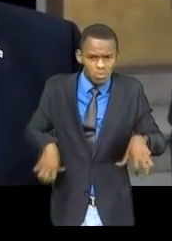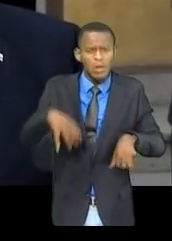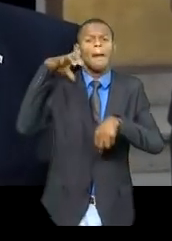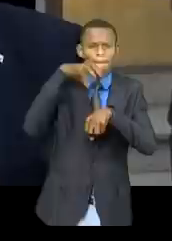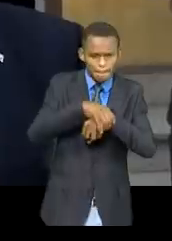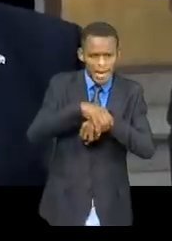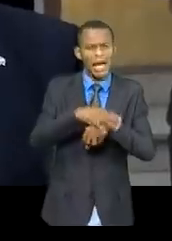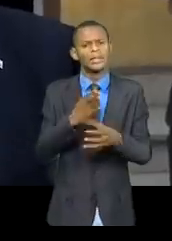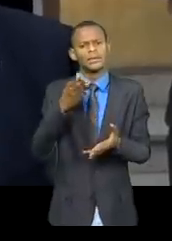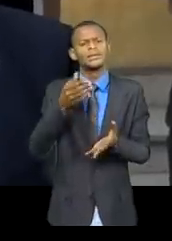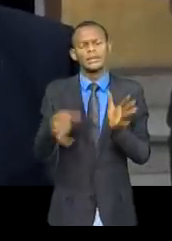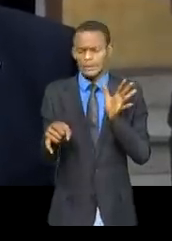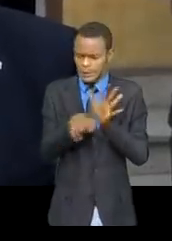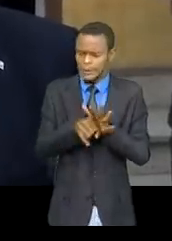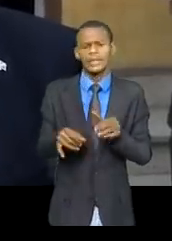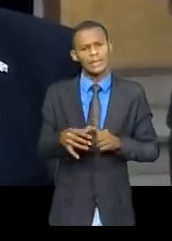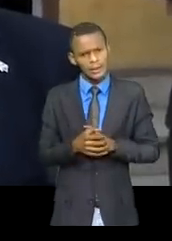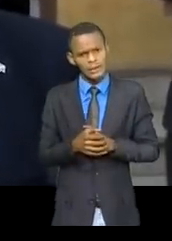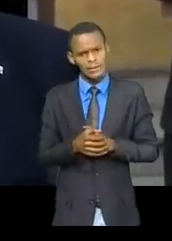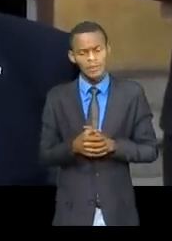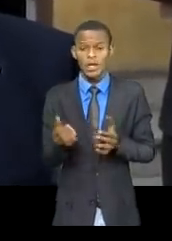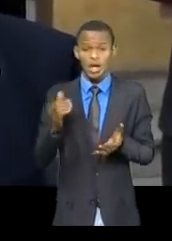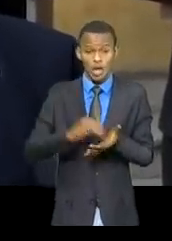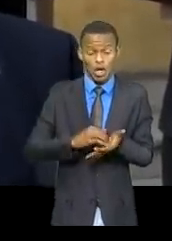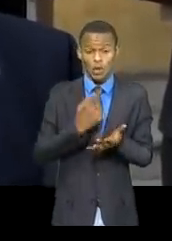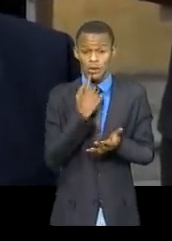pour attirer des investissements de les grandes